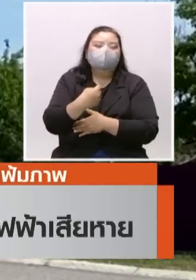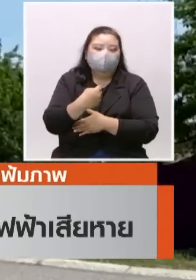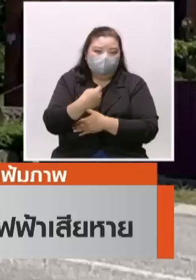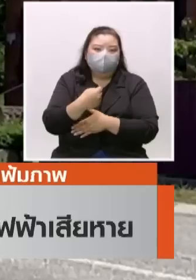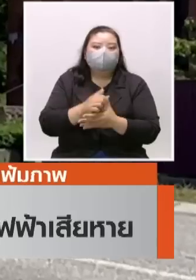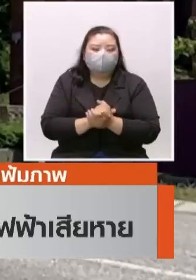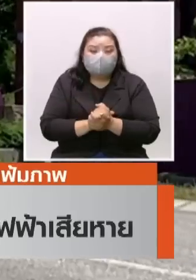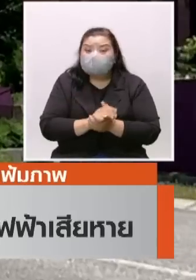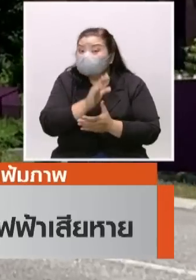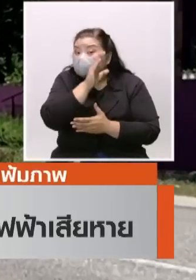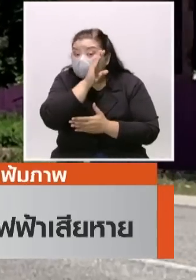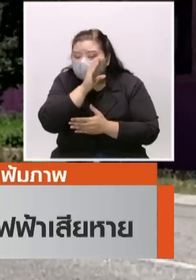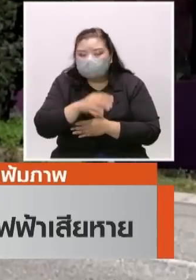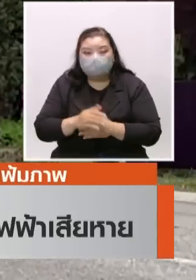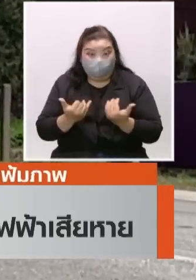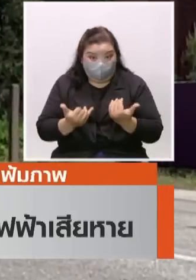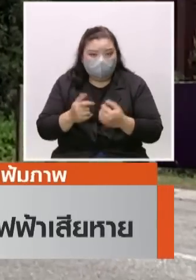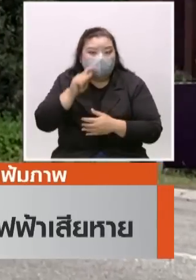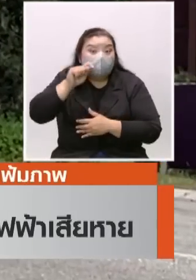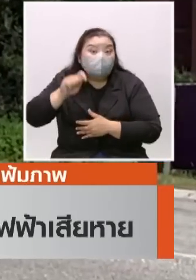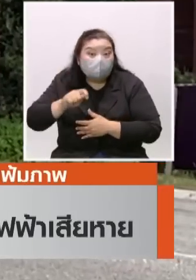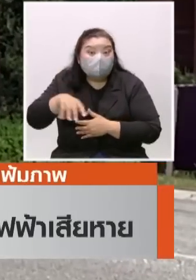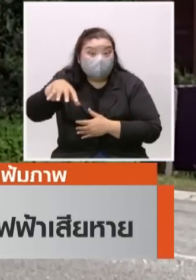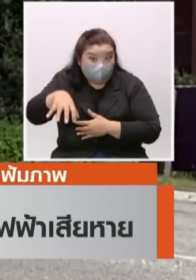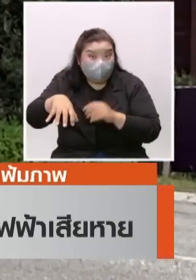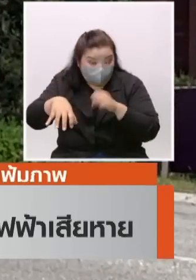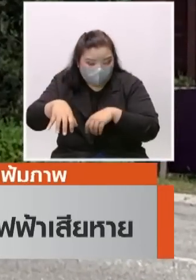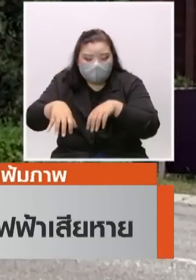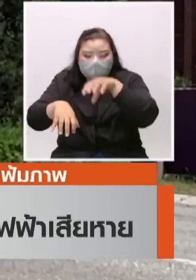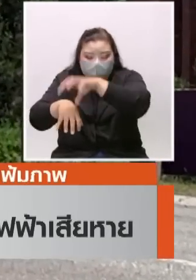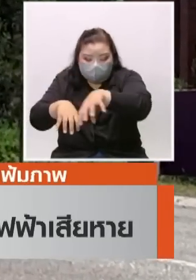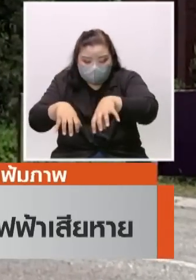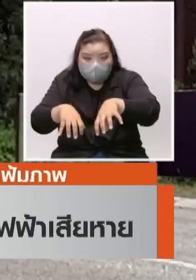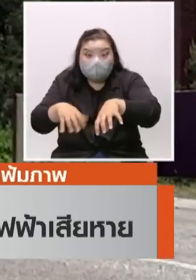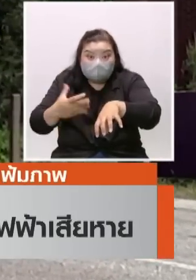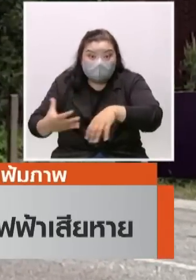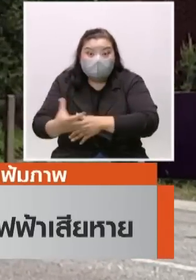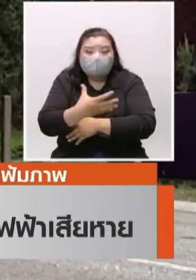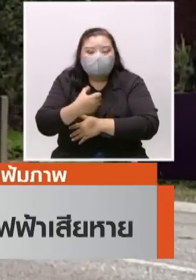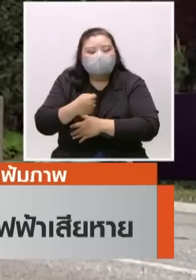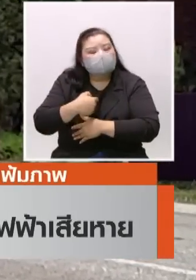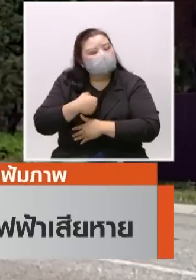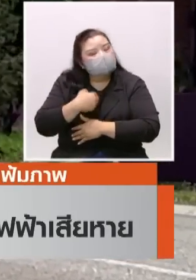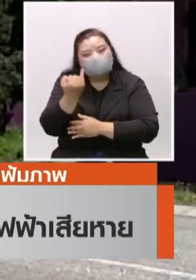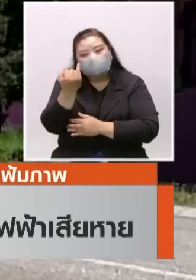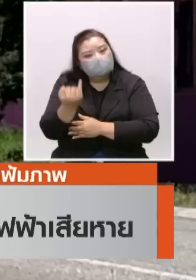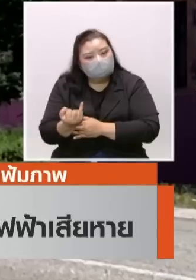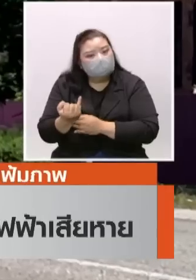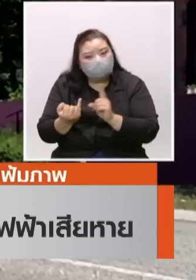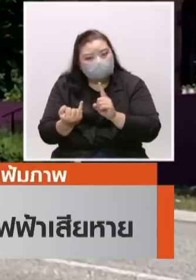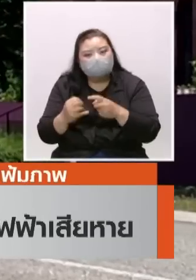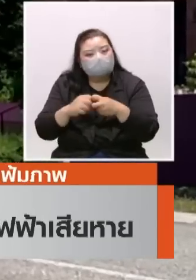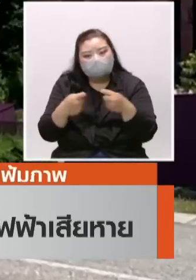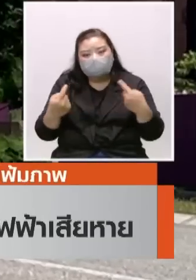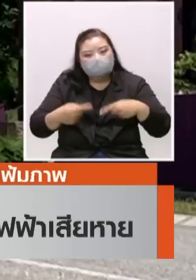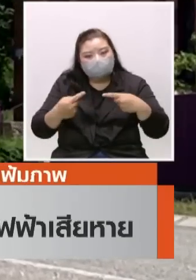อย่างไรก็ตามหากยเครีนต้องศูยเสยเมือรโดเส และรีซีชานส์จะถอเป็ความพ้ายแ้ที่ส่งผลกระทบอย่างมาก ต่สถานก